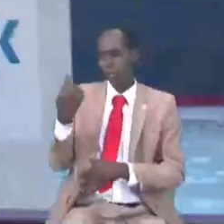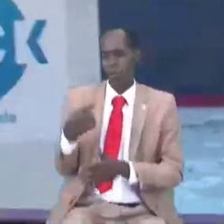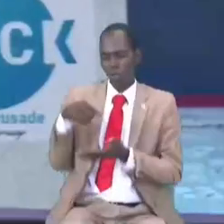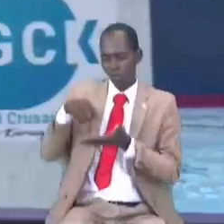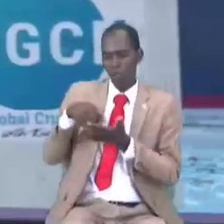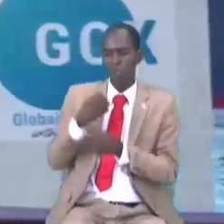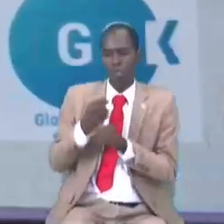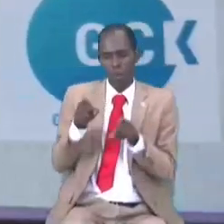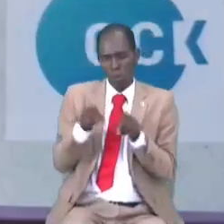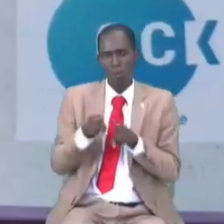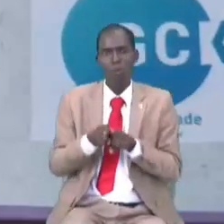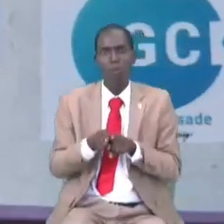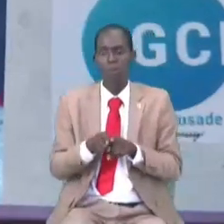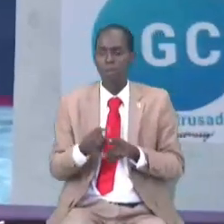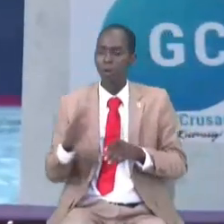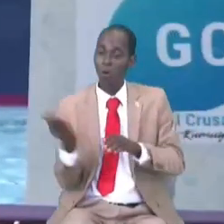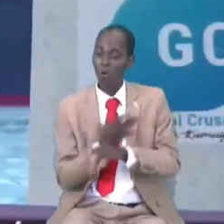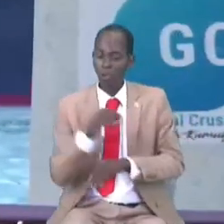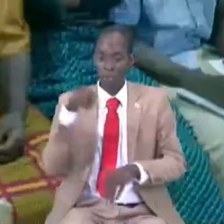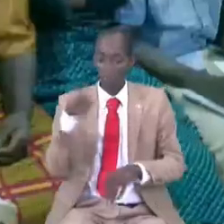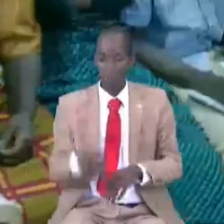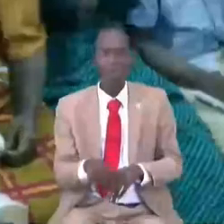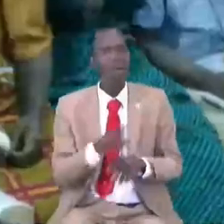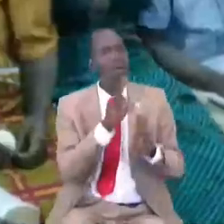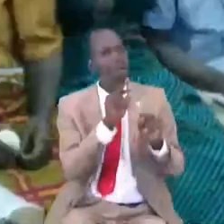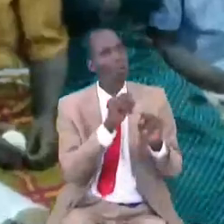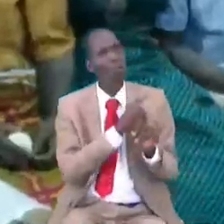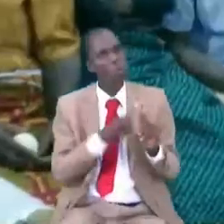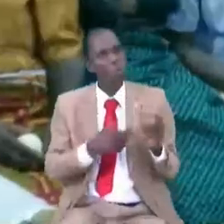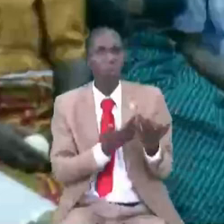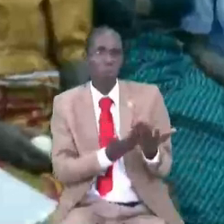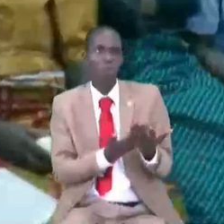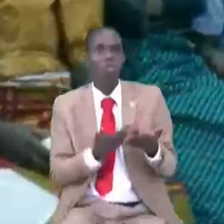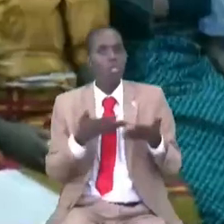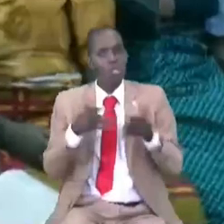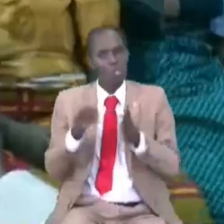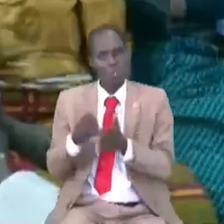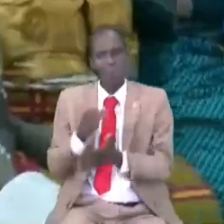Seigneur. Laisse-le encore cette année.